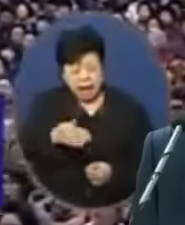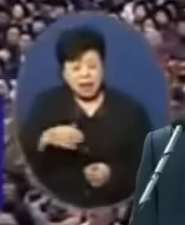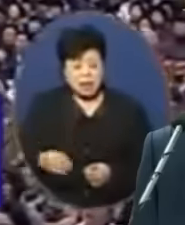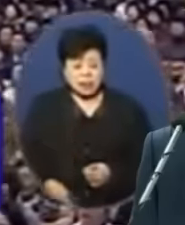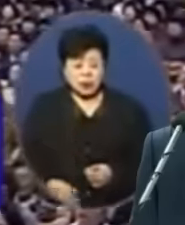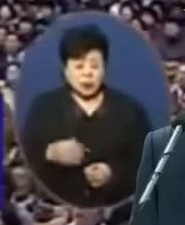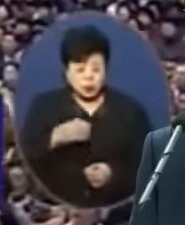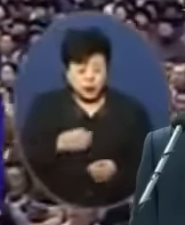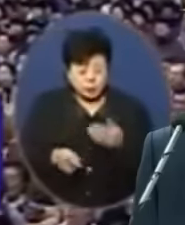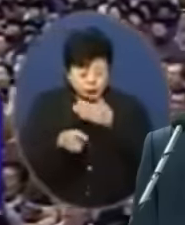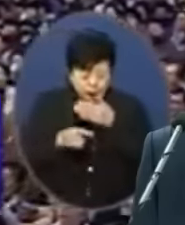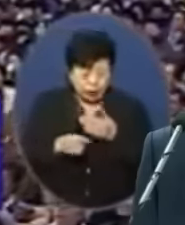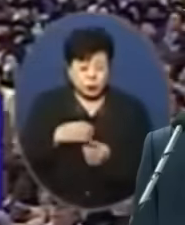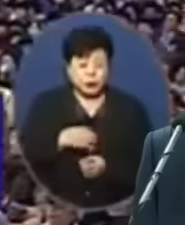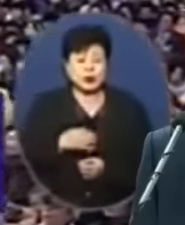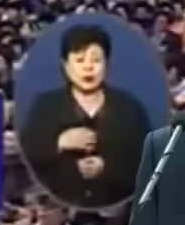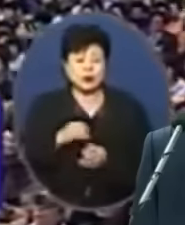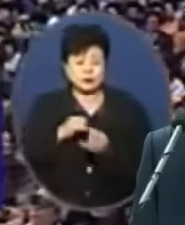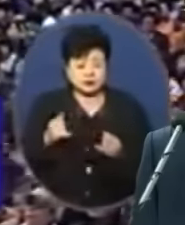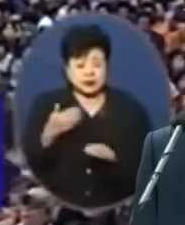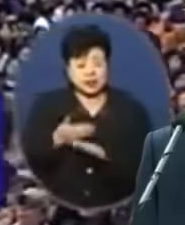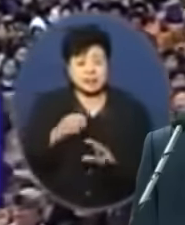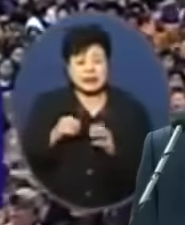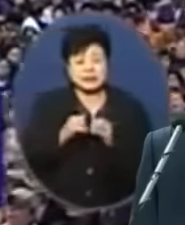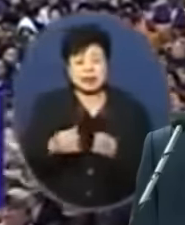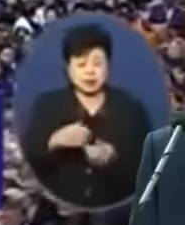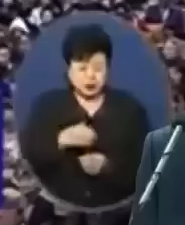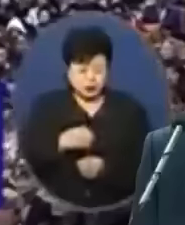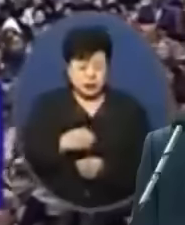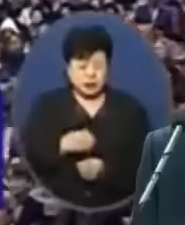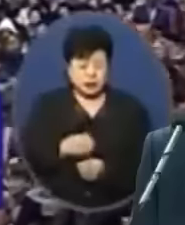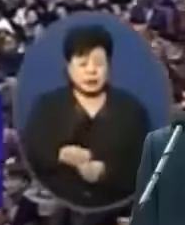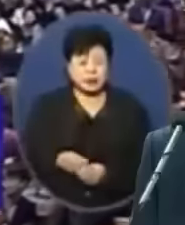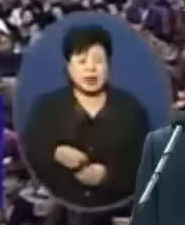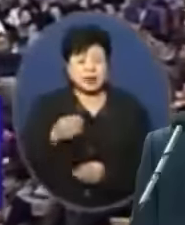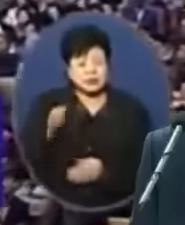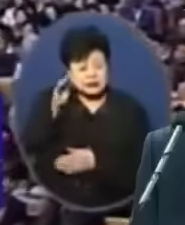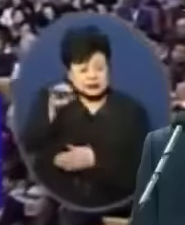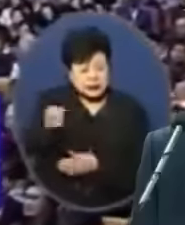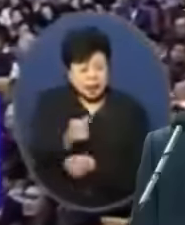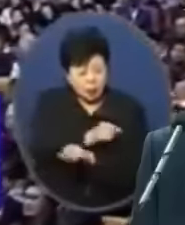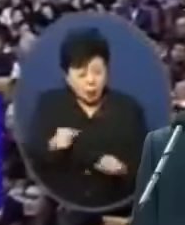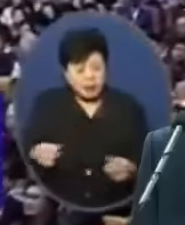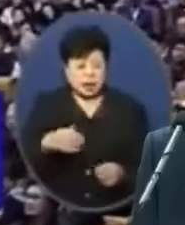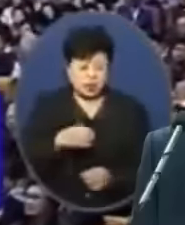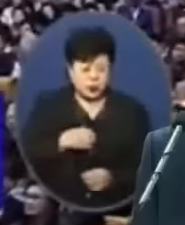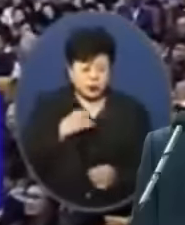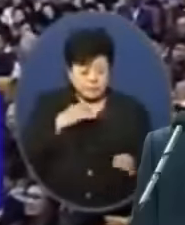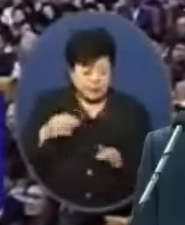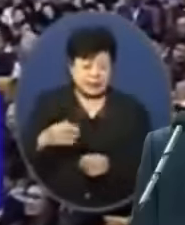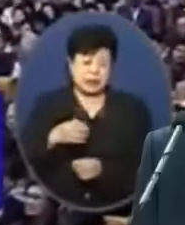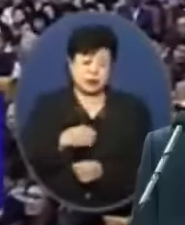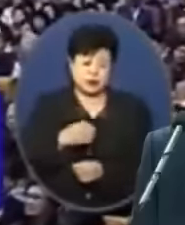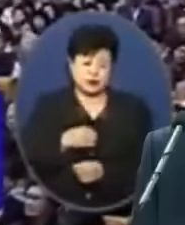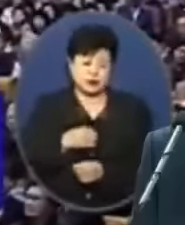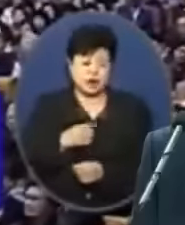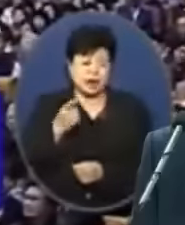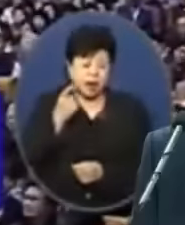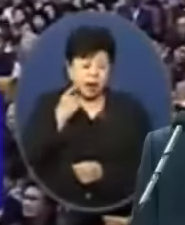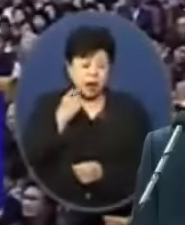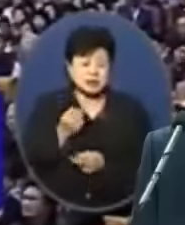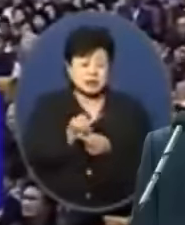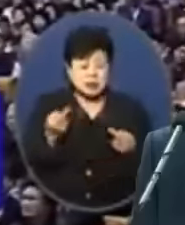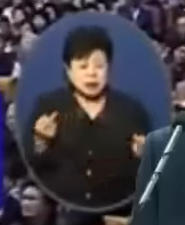위험과 동족의 위험과 이방인의 위험과 시내의 위험과 광야의 위험과 바다의 위험과 거짓 형제